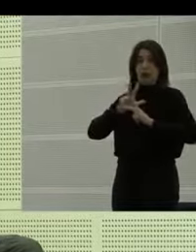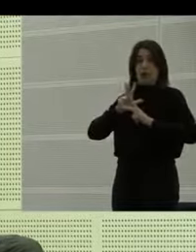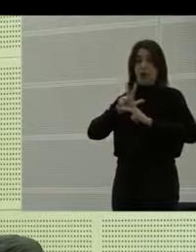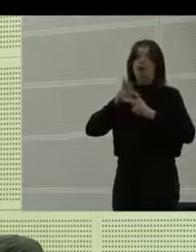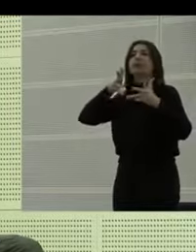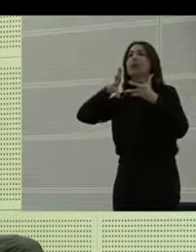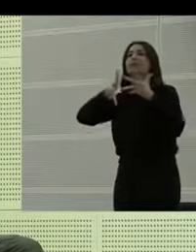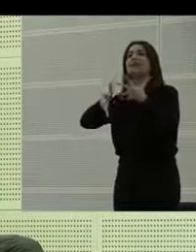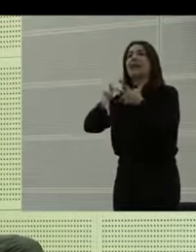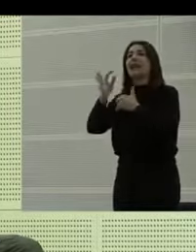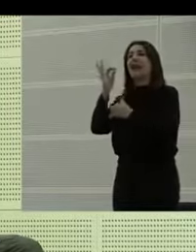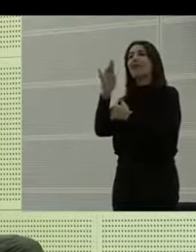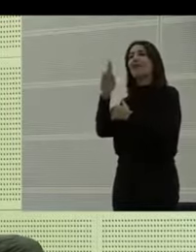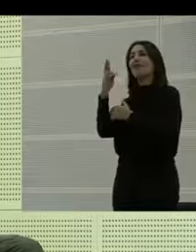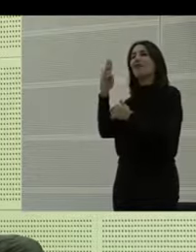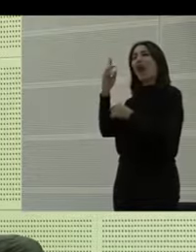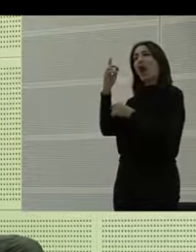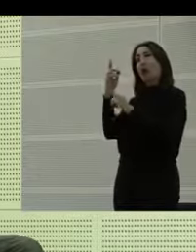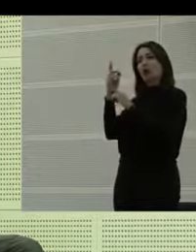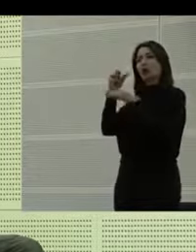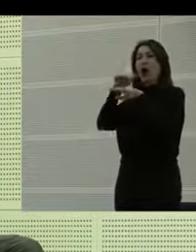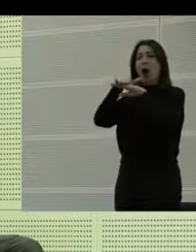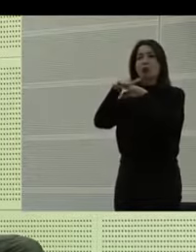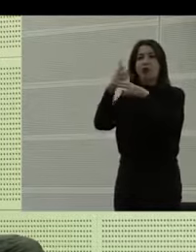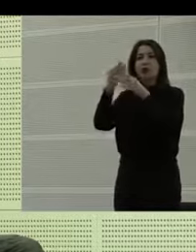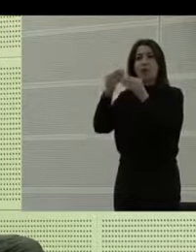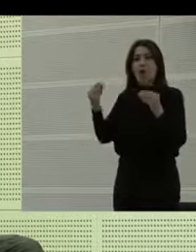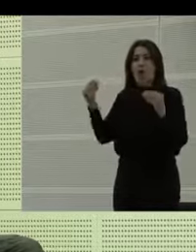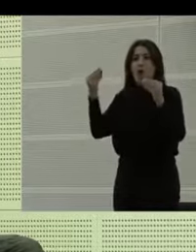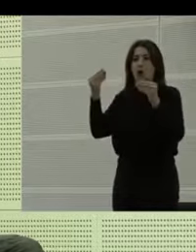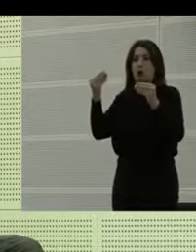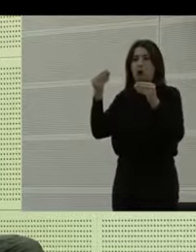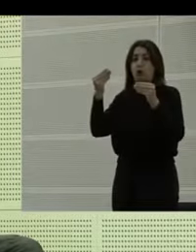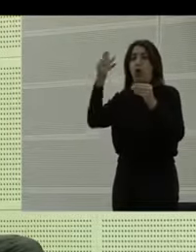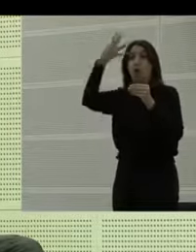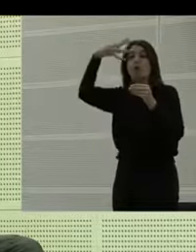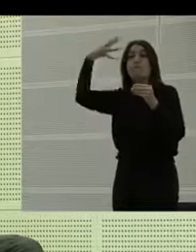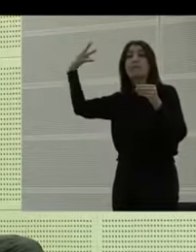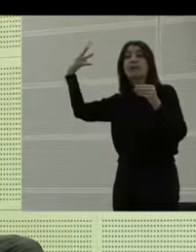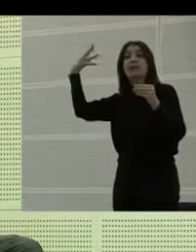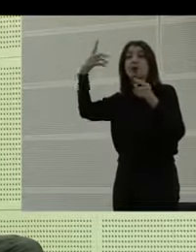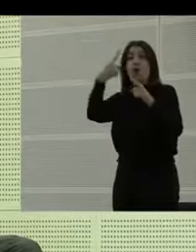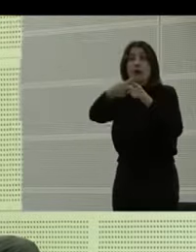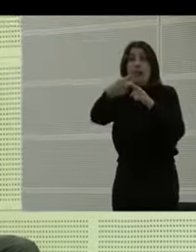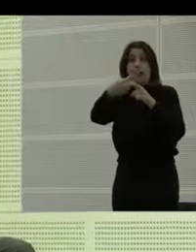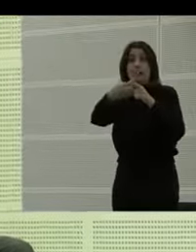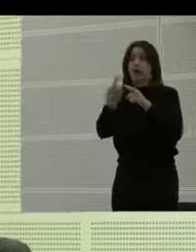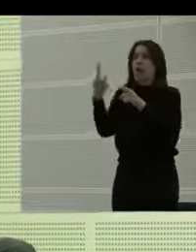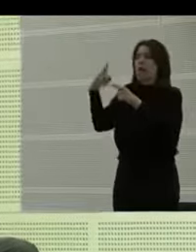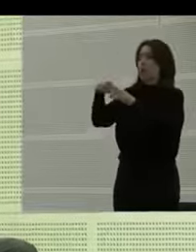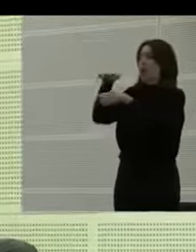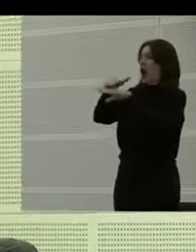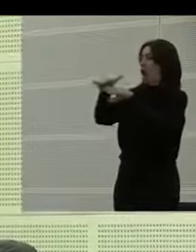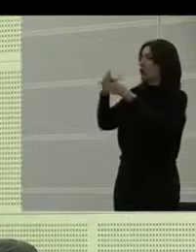ha utilizzato moltissimo non solo i miti della Grecia, ma anche la favola per spiegare